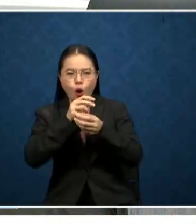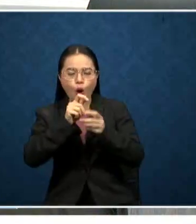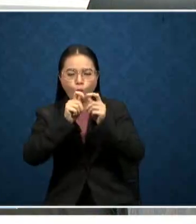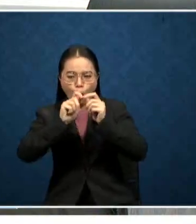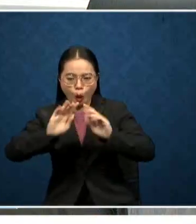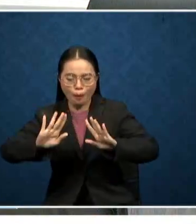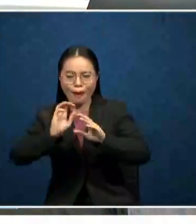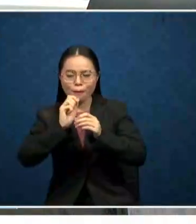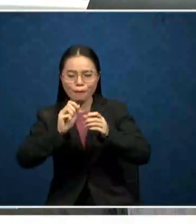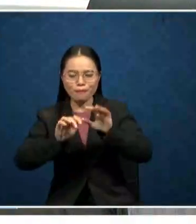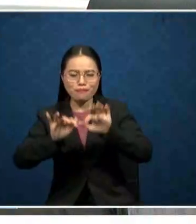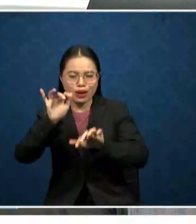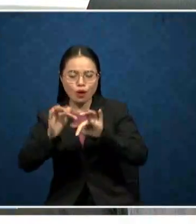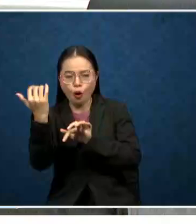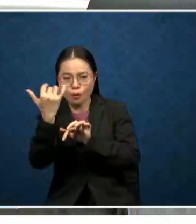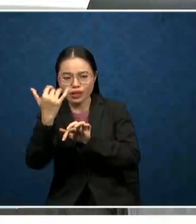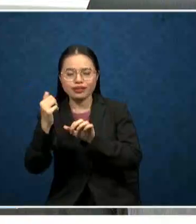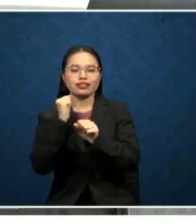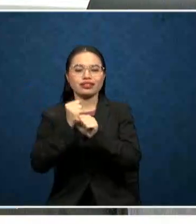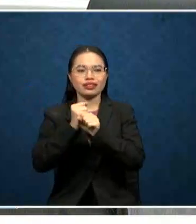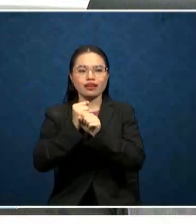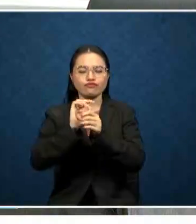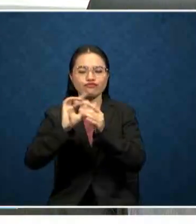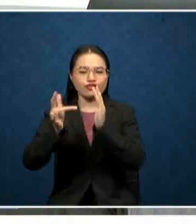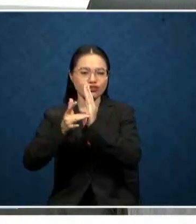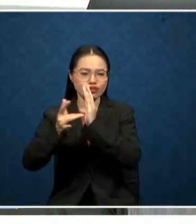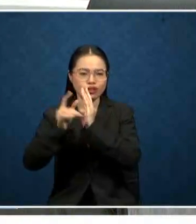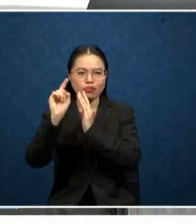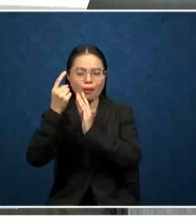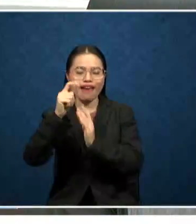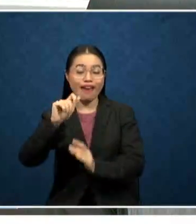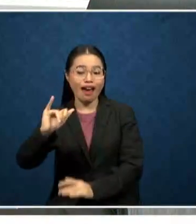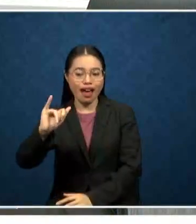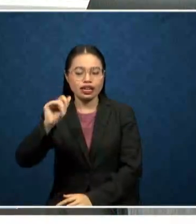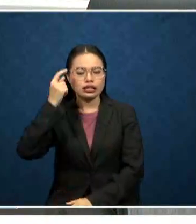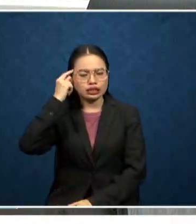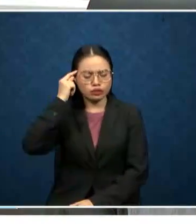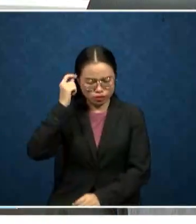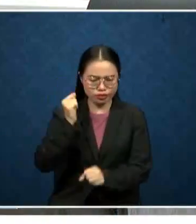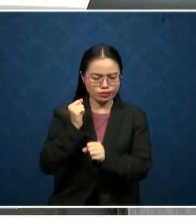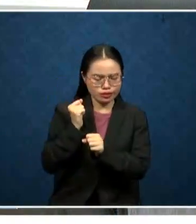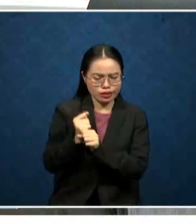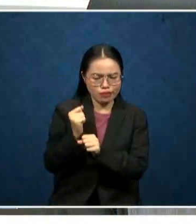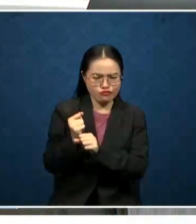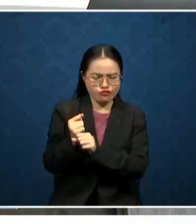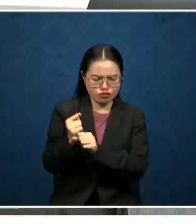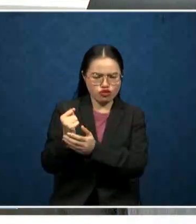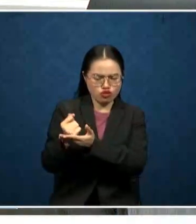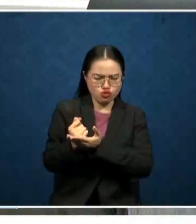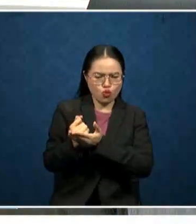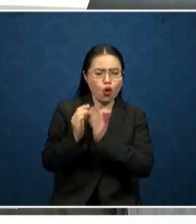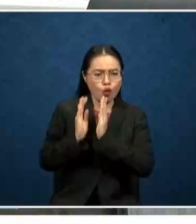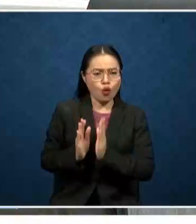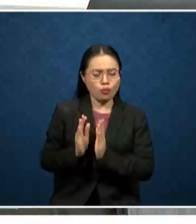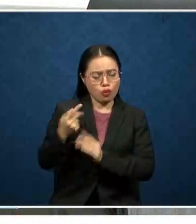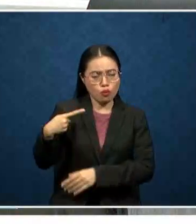มาร่วมด้วยเนี่ยที่มีประโยชน์นะฮะแล้วก็นำไปใช้ก็คาดหวังว่าจะนำไปใช้ในสิ่งที่มีประโยชน์แต่ทุกวันเนี่ยมาเกิดสิ่